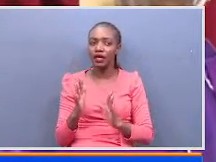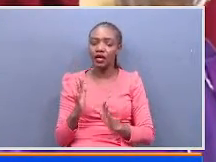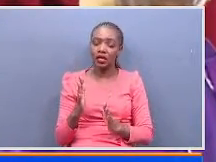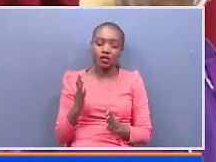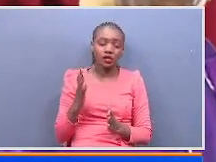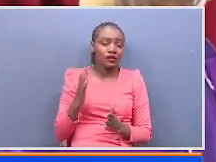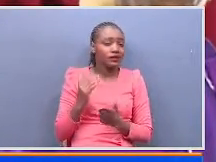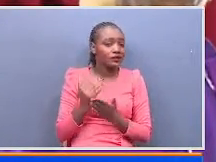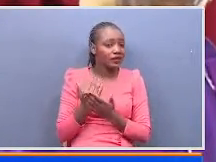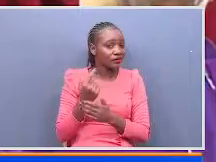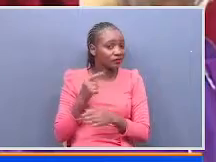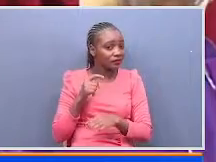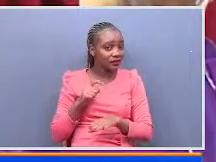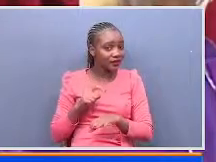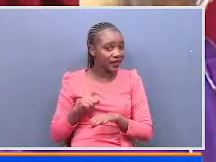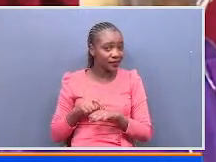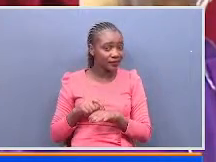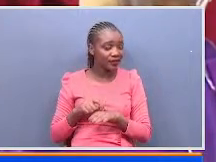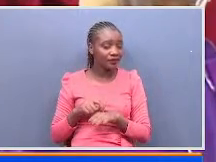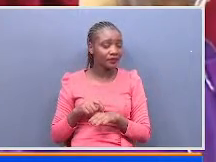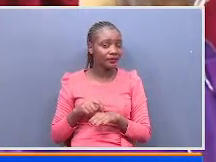huenda saa zingine